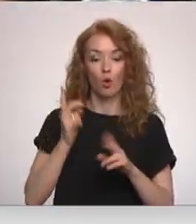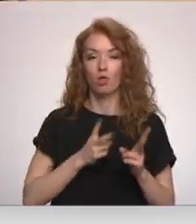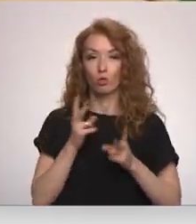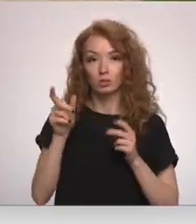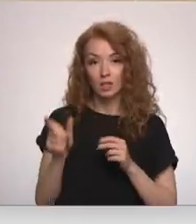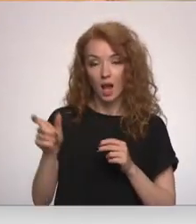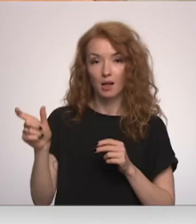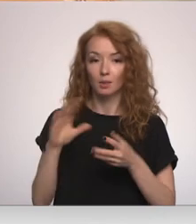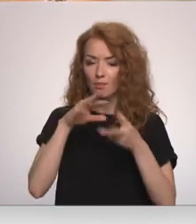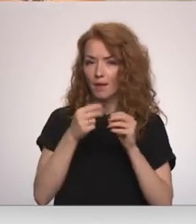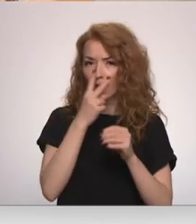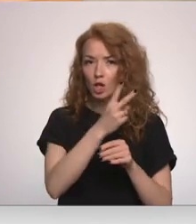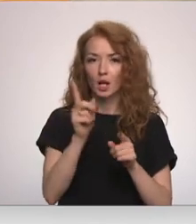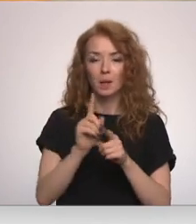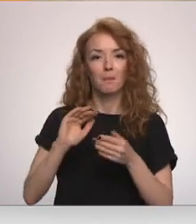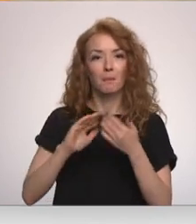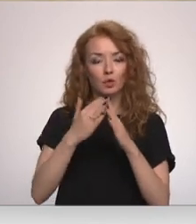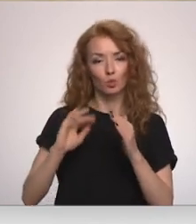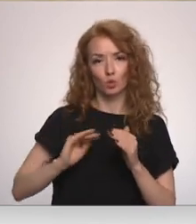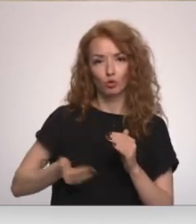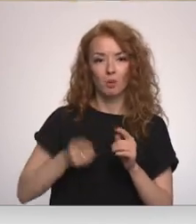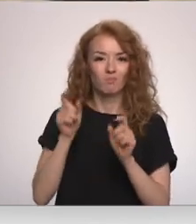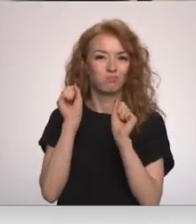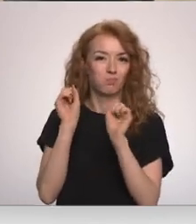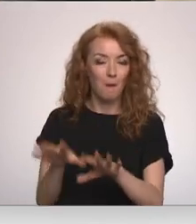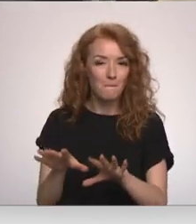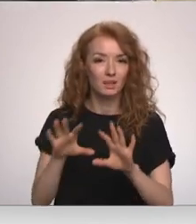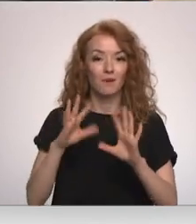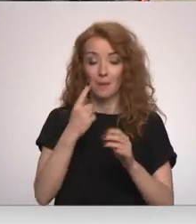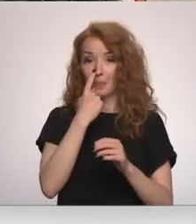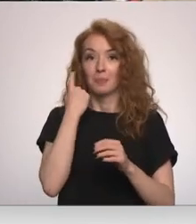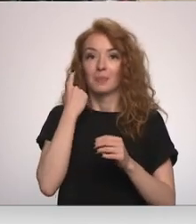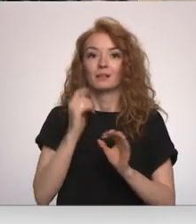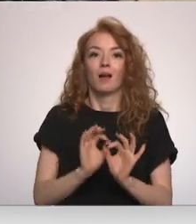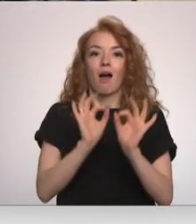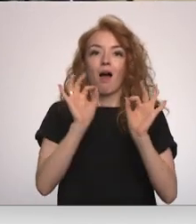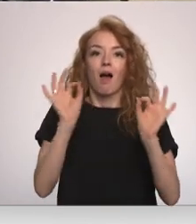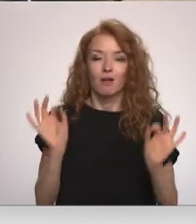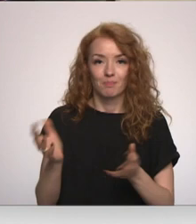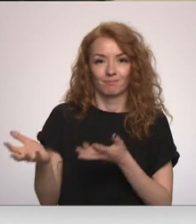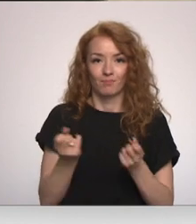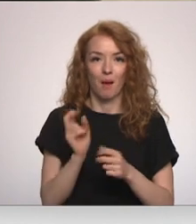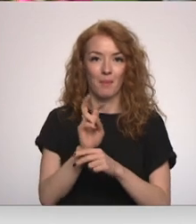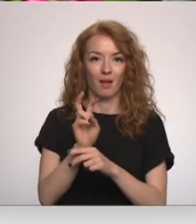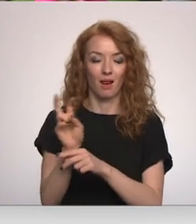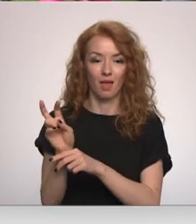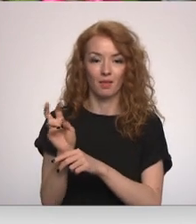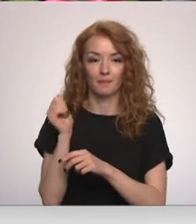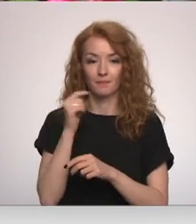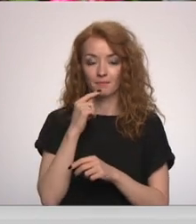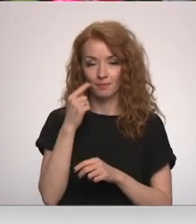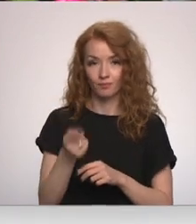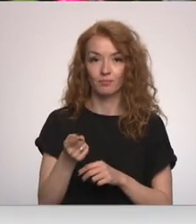lielu vērību pievērš arī tām pilīm un muižām, kas ir pamestas, vai tikai nu pat sākušas uzņemt apmeklētājus. Mēs esam